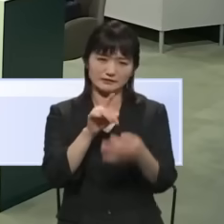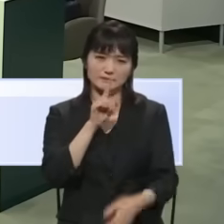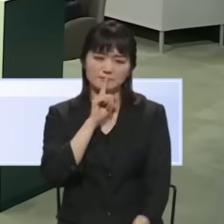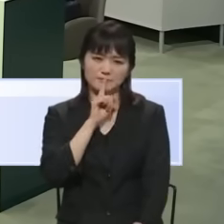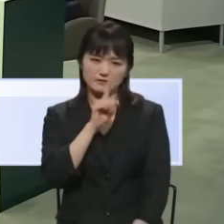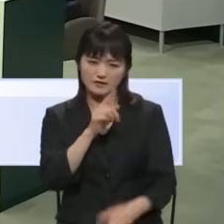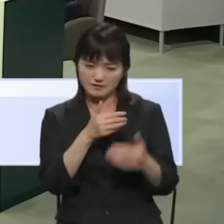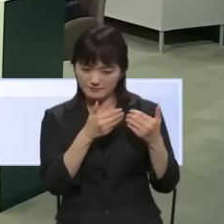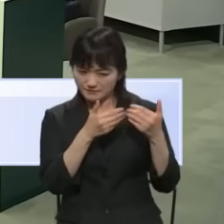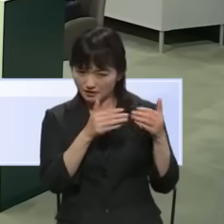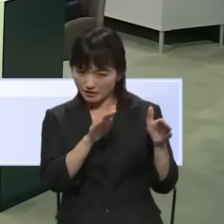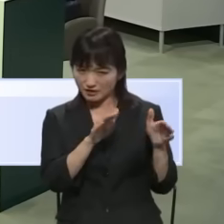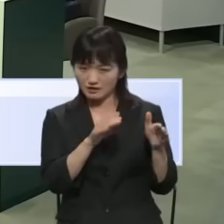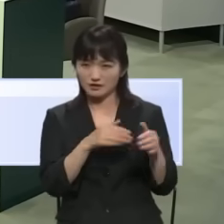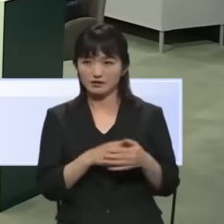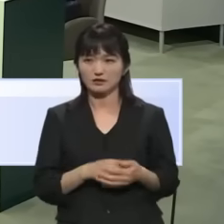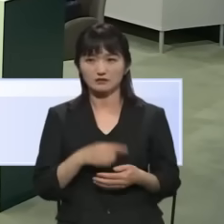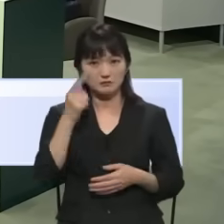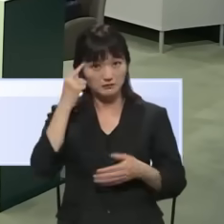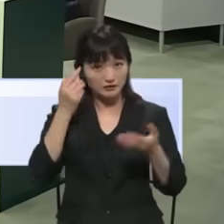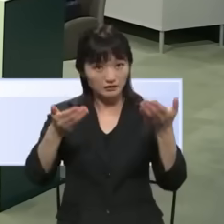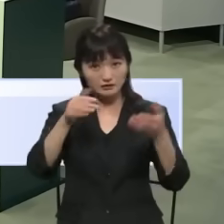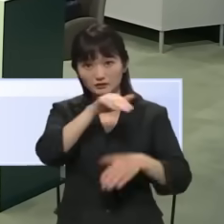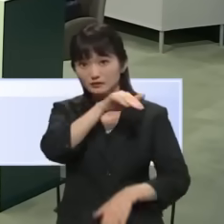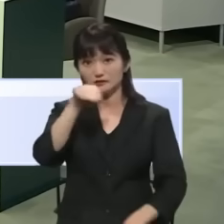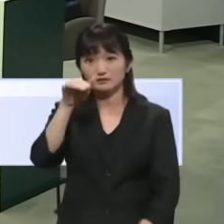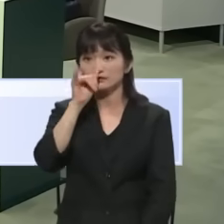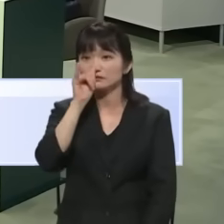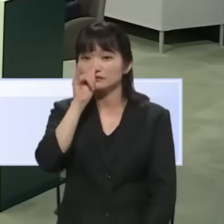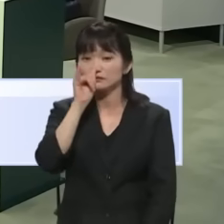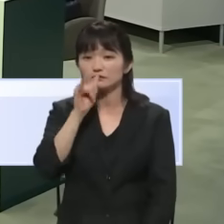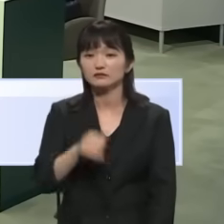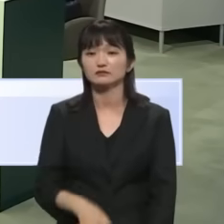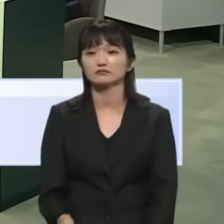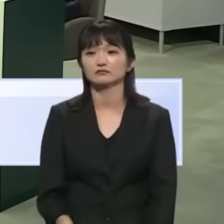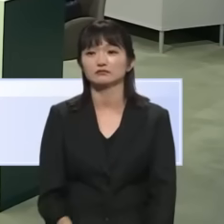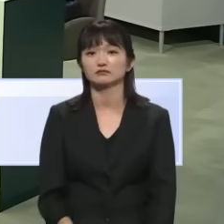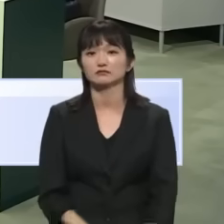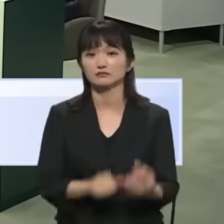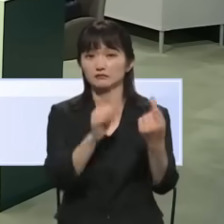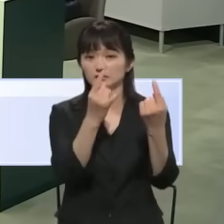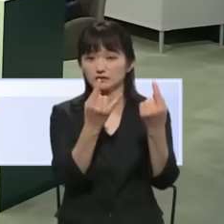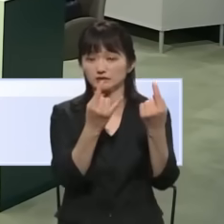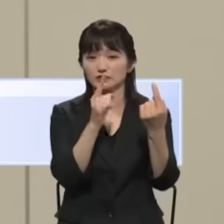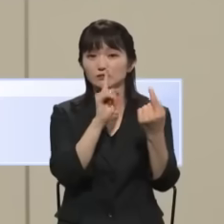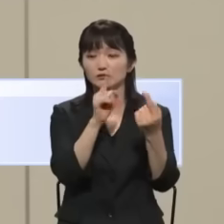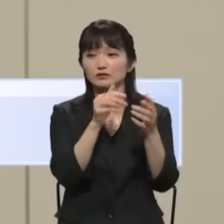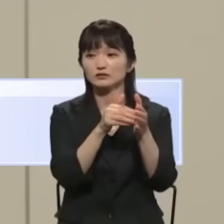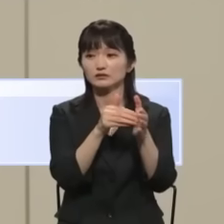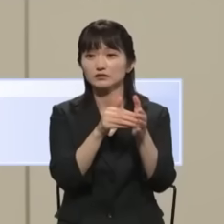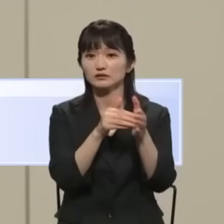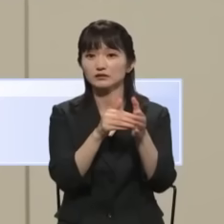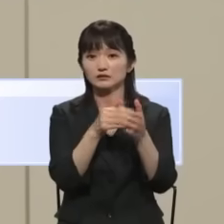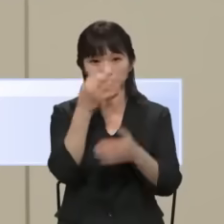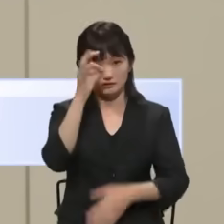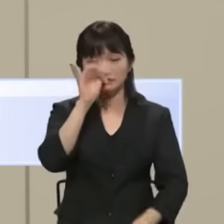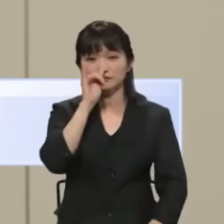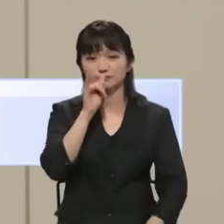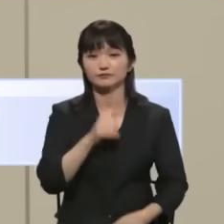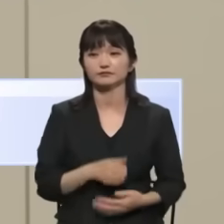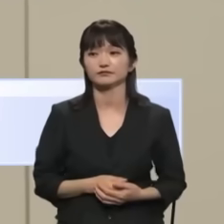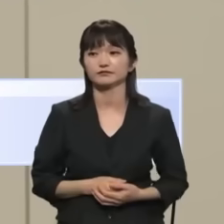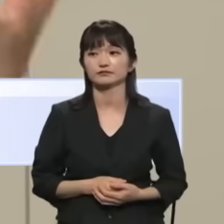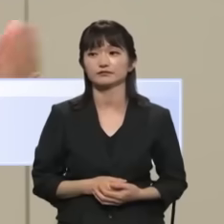언어를 했다라던지 뭐 이런 판단 기준 같은게 좀 있지 않을까 일회성이라 그래도 사실은 인정되는 케이스가 있어요